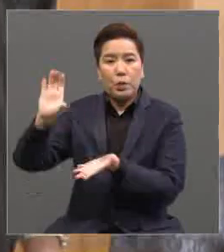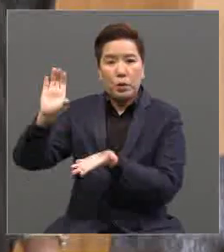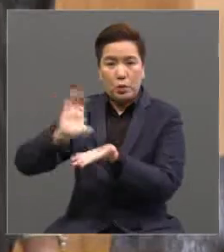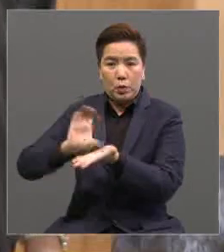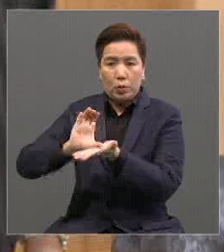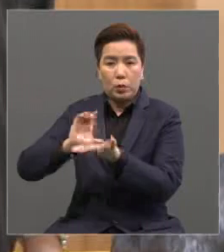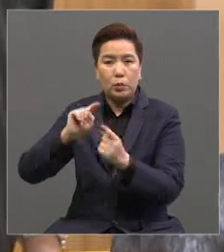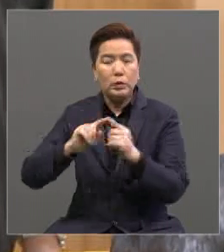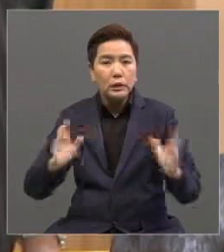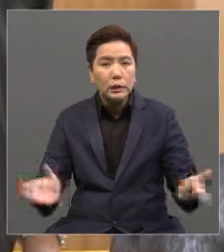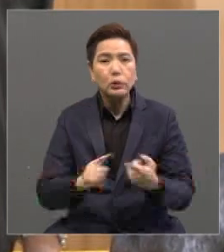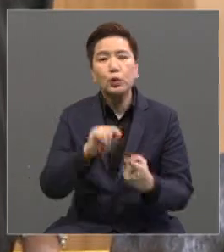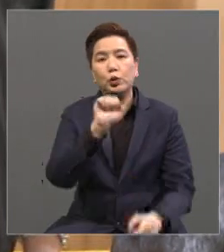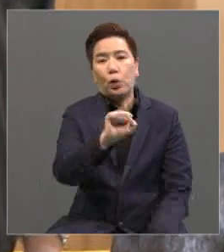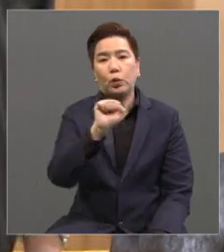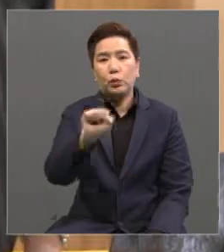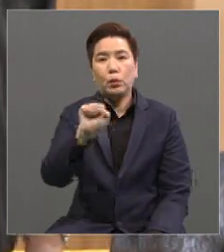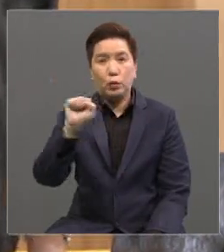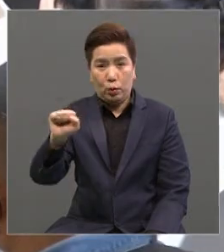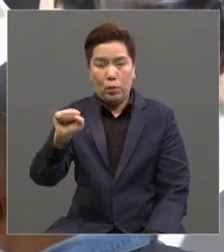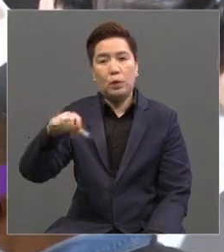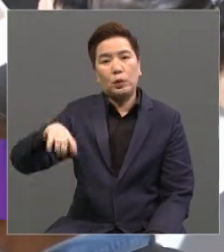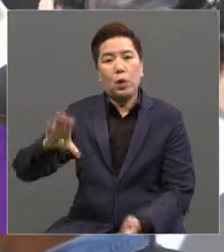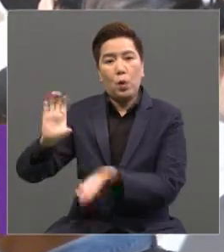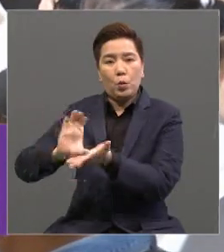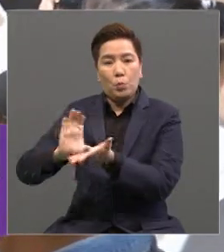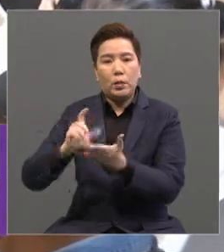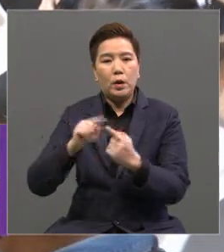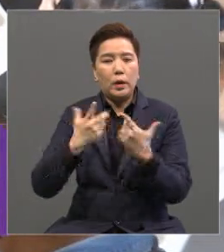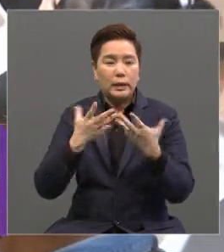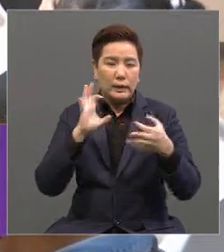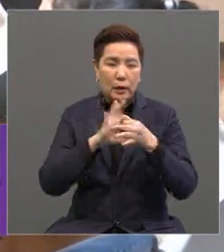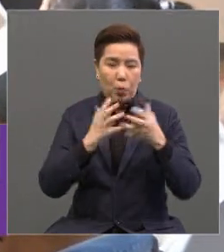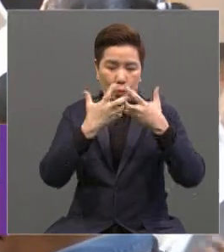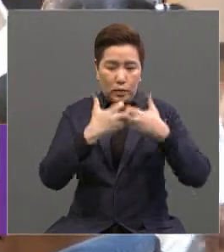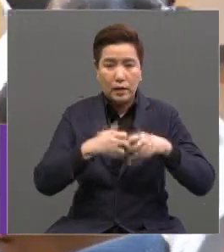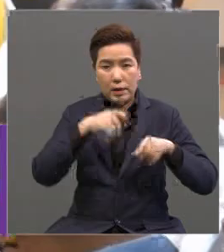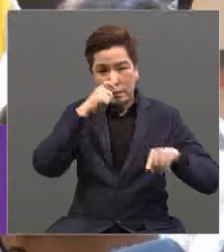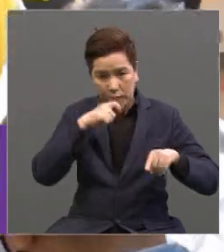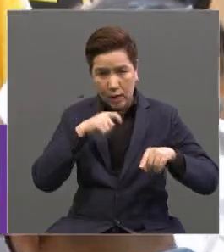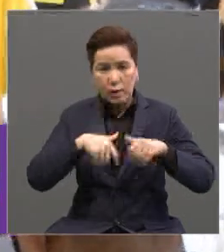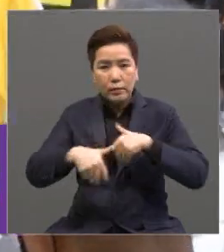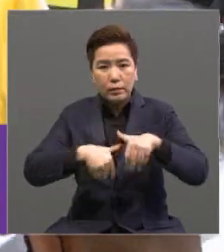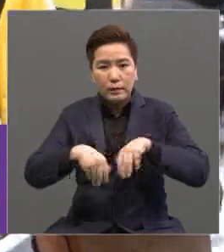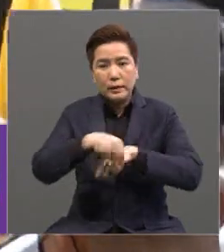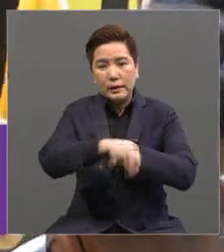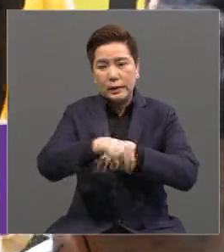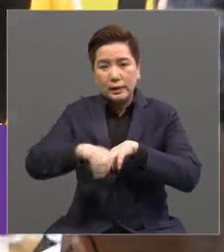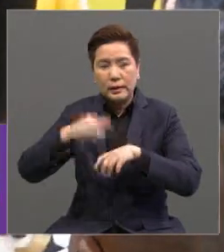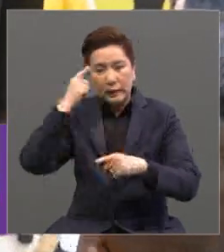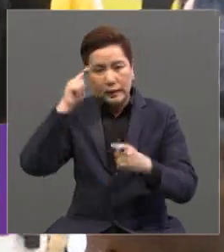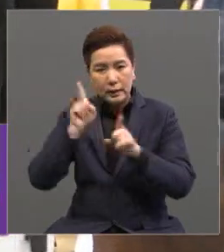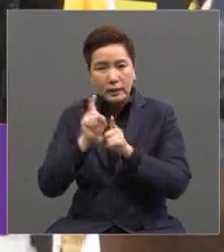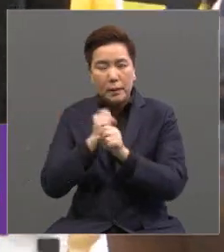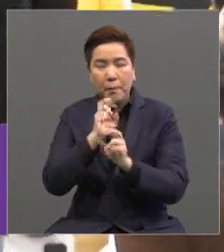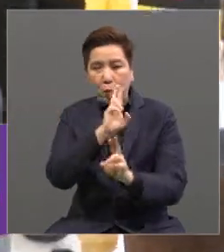สนับสนุนการสร้างเสริมสุขภาพหรือว่าสสส.สภาอุตสาหกรรมแห่งประเทศไทยค่ะแล้วก็มีภาคีเครือข่ายเปิดตัวแคมเป